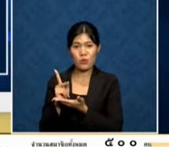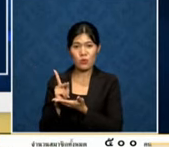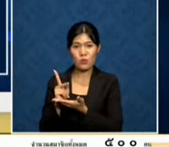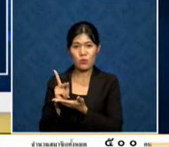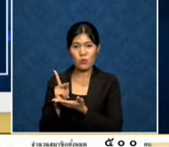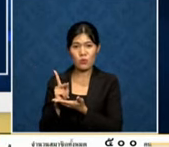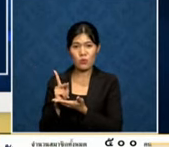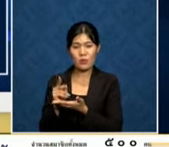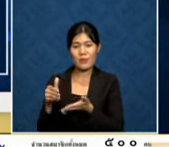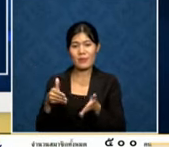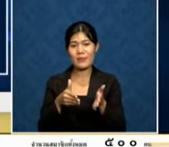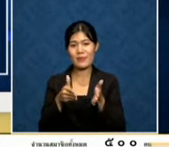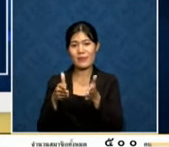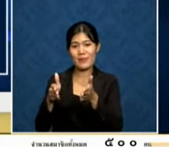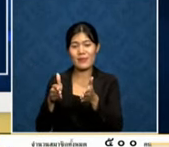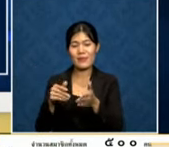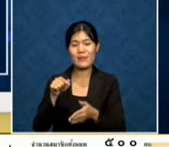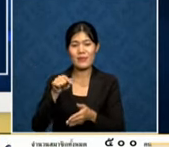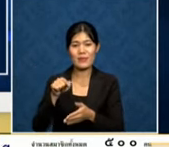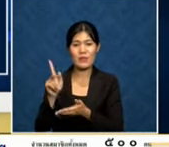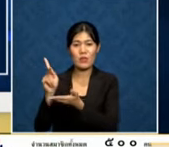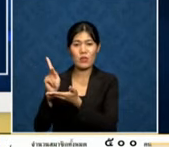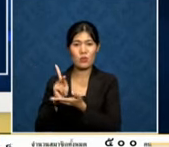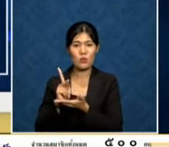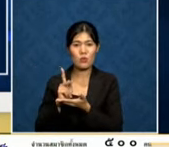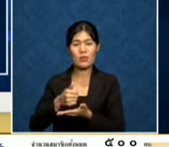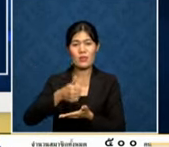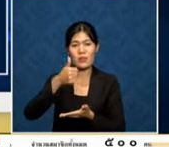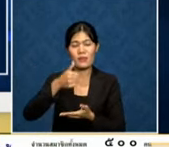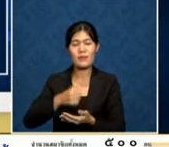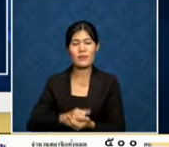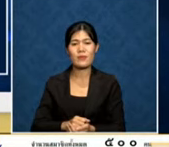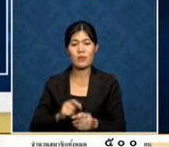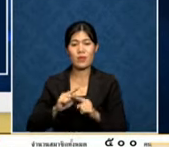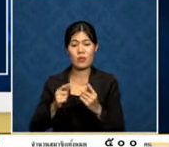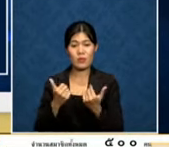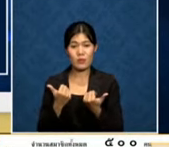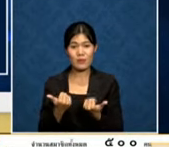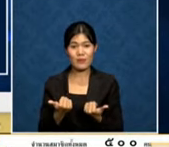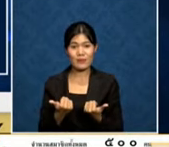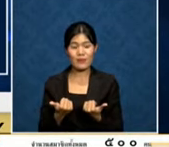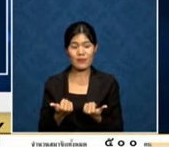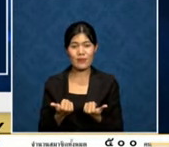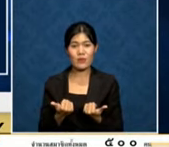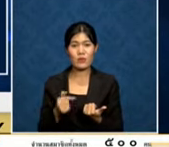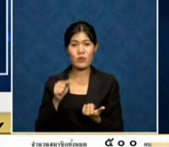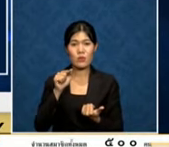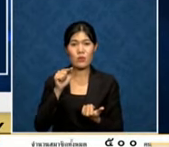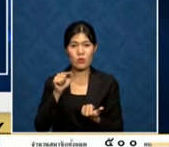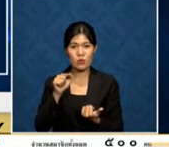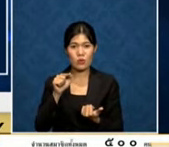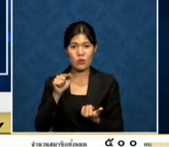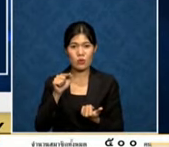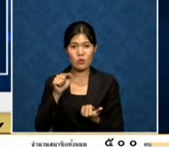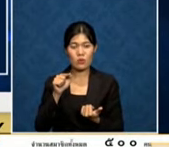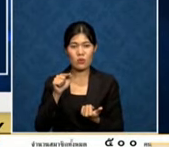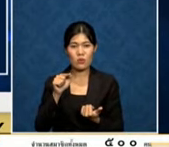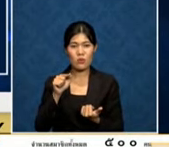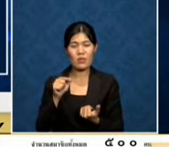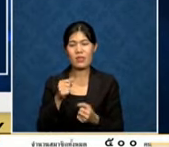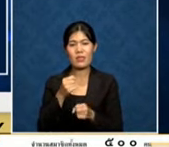เจ้าพระยาวันนี้ท่านรู้ตัวมั้ยครับว่าท่านกำลังถ่มน้ำลายลดหน้าตัว